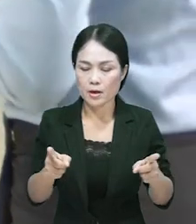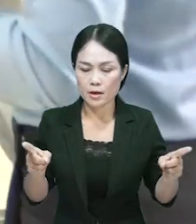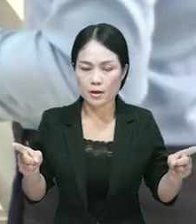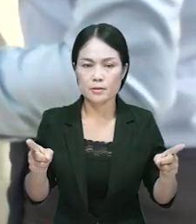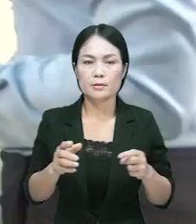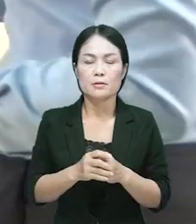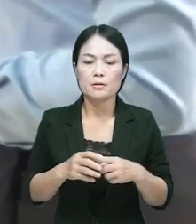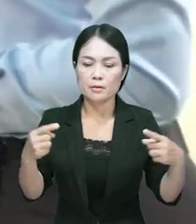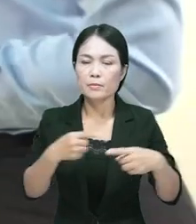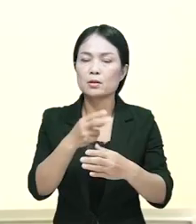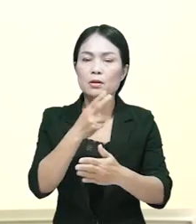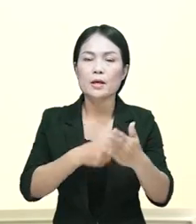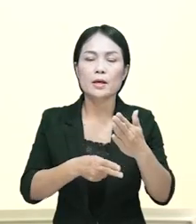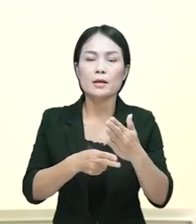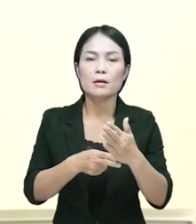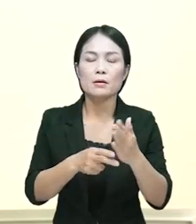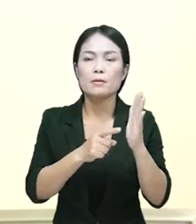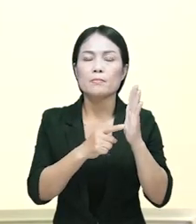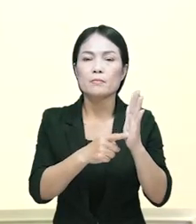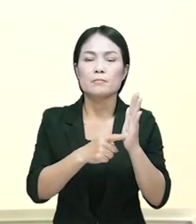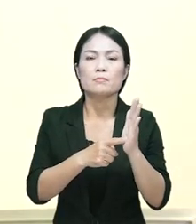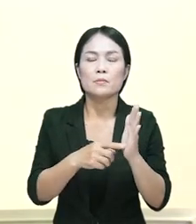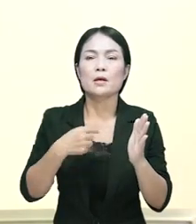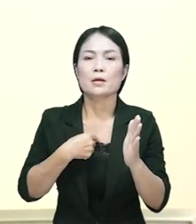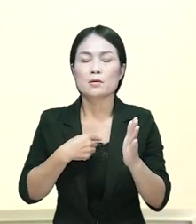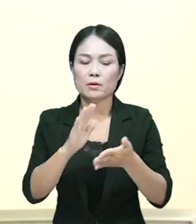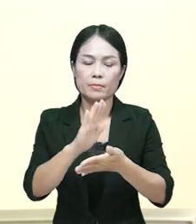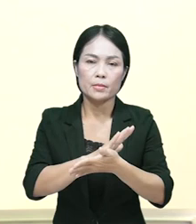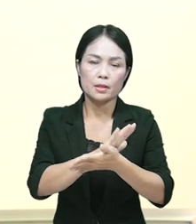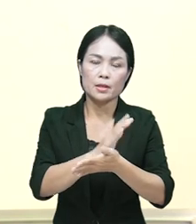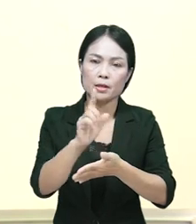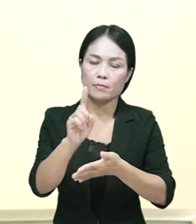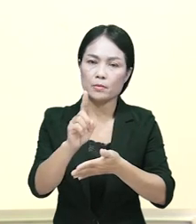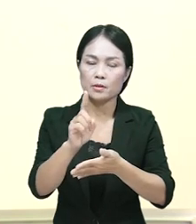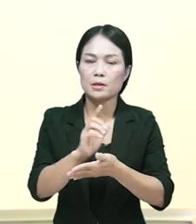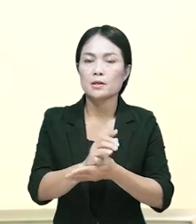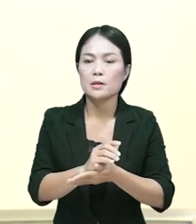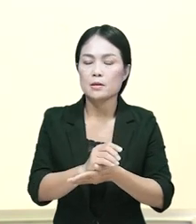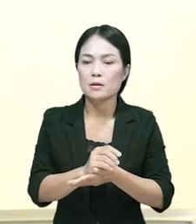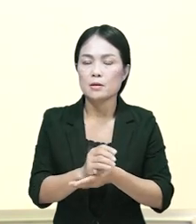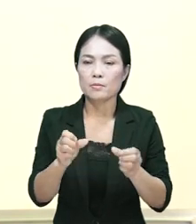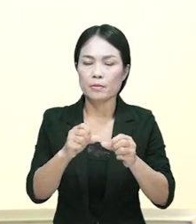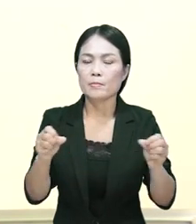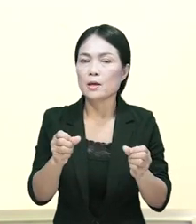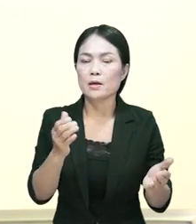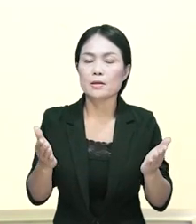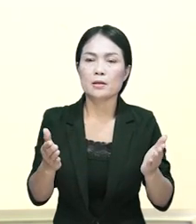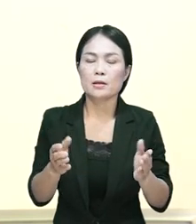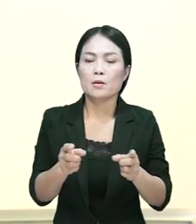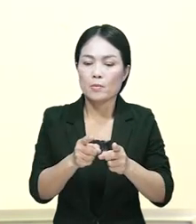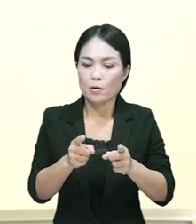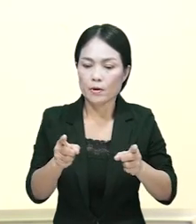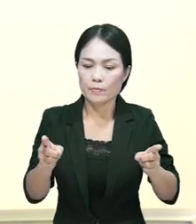វែងផ្ទុយនឹងអីកូនវែងចាឧទាហរណ៍ថាអ្នកគ្រូមានក្រដាស់នេះមួយចឹងក្រដាស់នេះមានប្រវែងយ៉ាងម៉េចកូនគឺប្រវែង